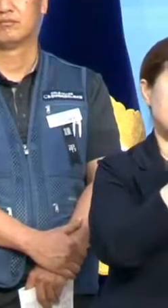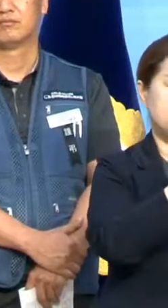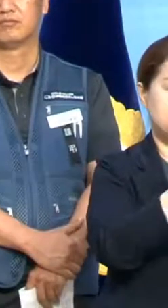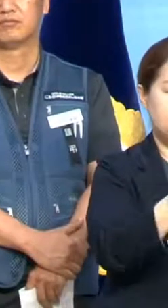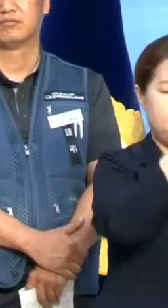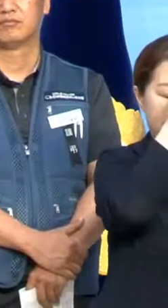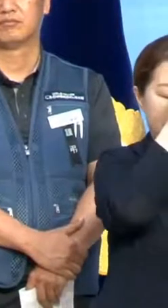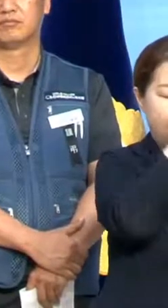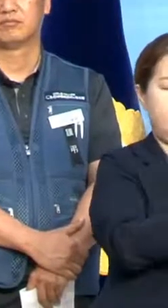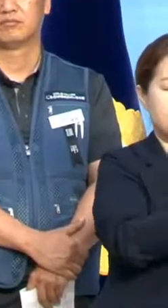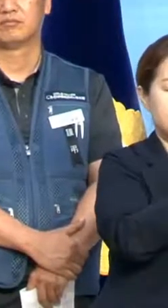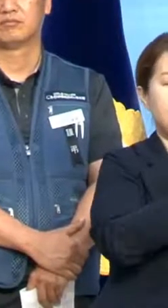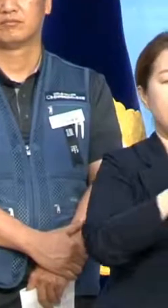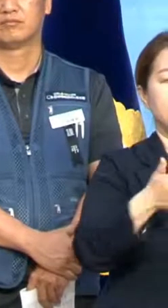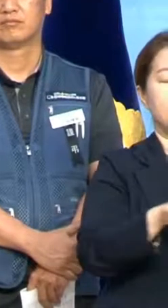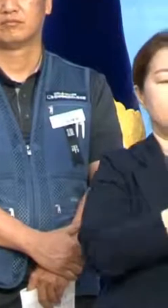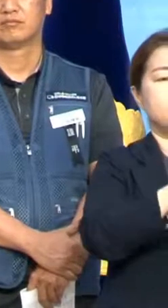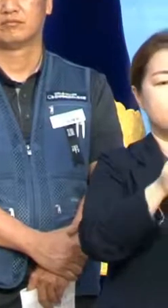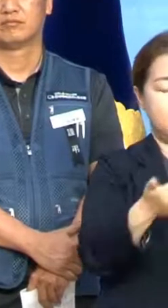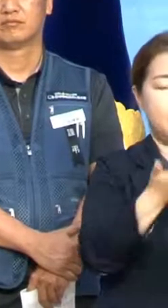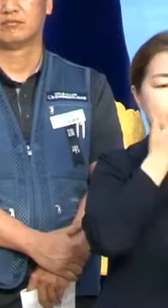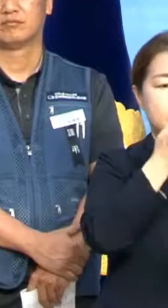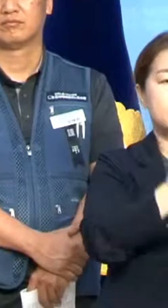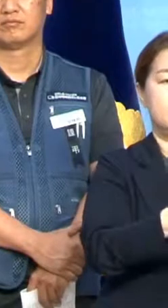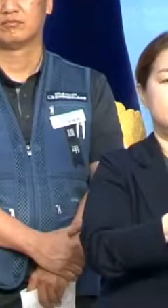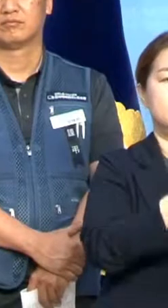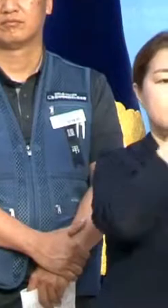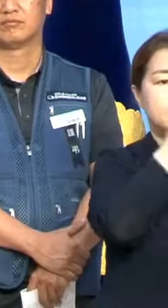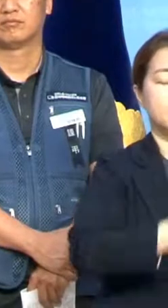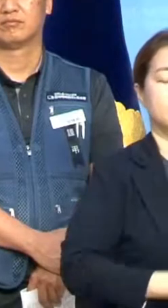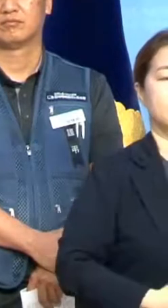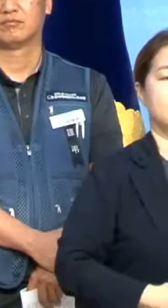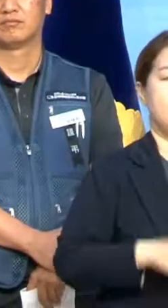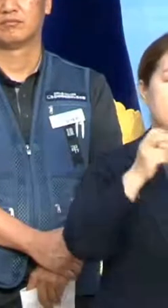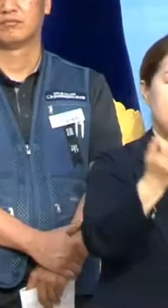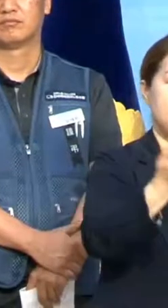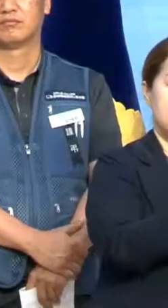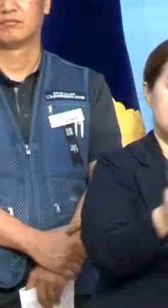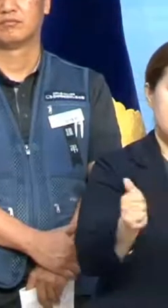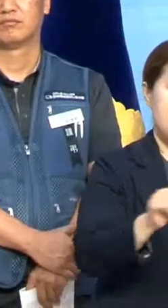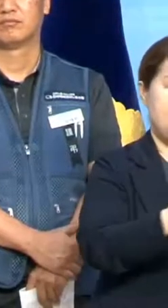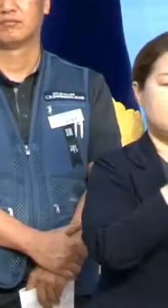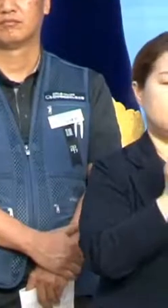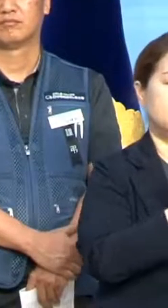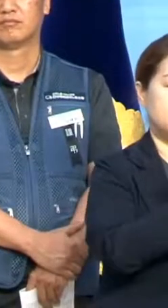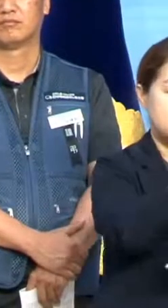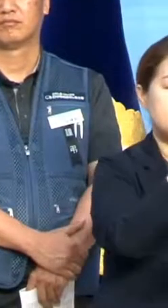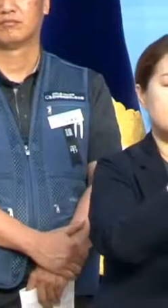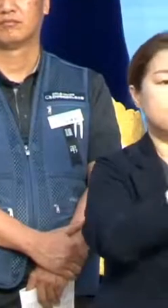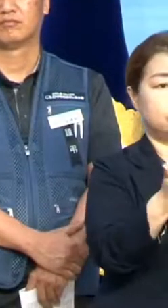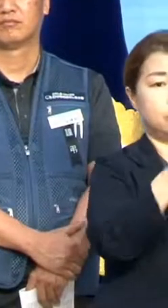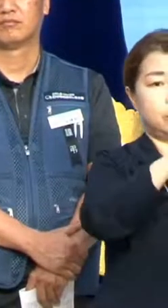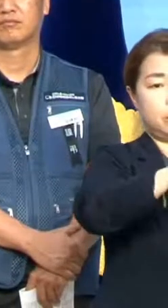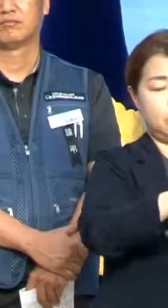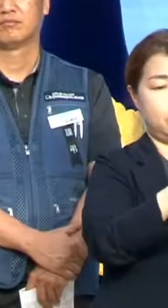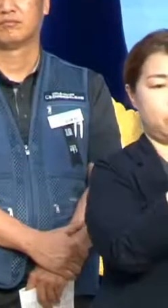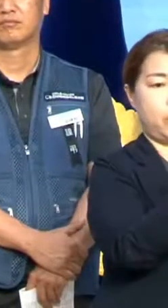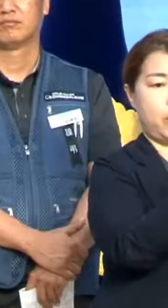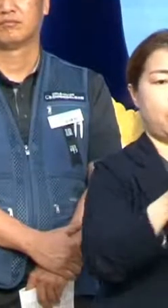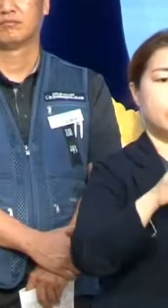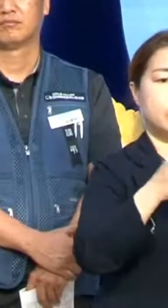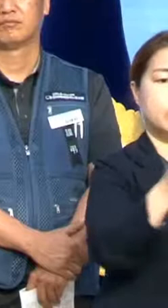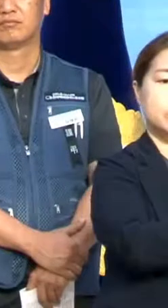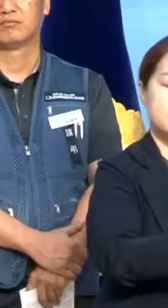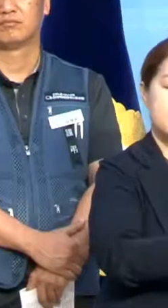병을 얻어 없거나 목숨을 잃었을 가능성이 큽니다 택배상자 들의 과로 상태는 저희 용인 의원실이 한국산업안전보건공단